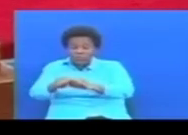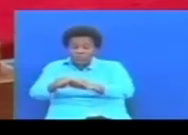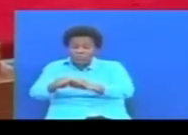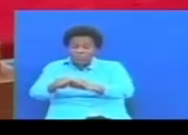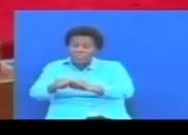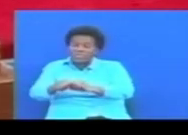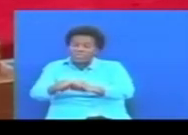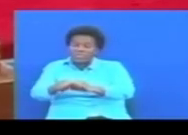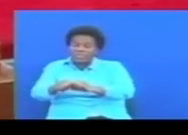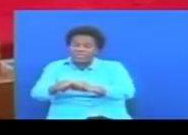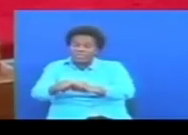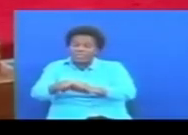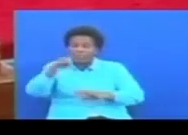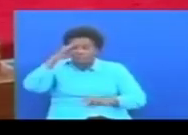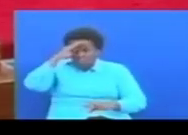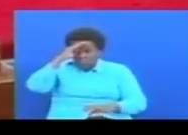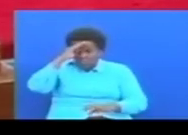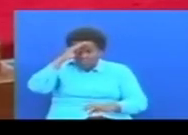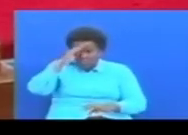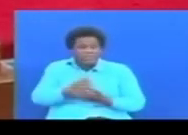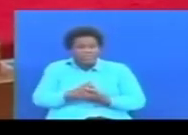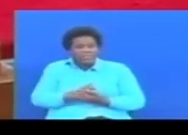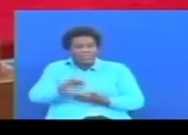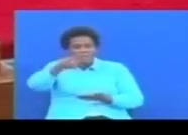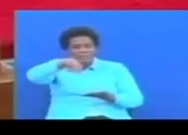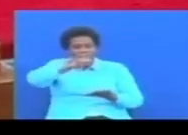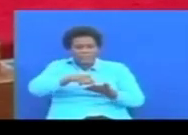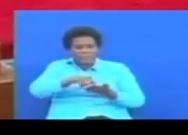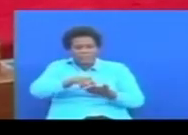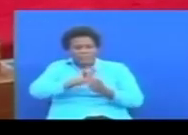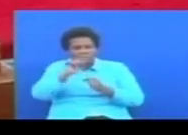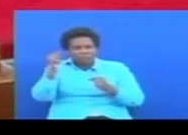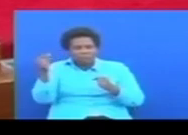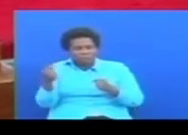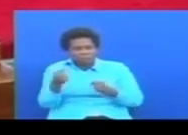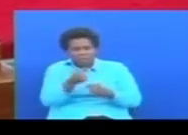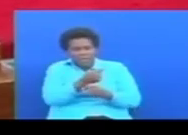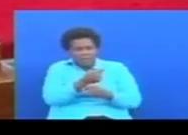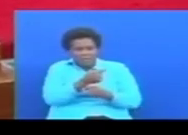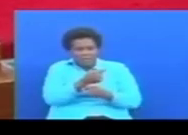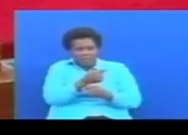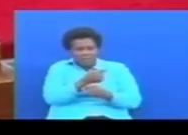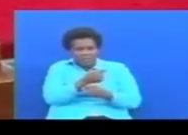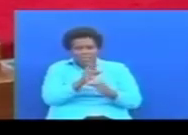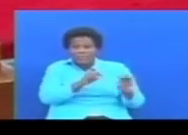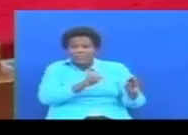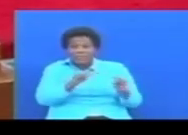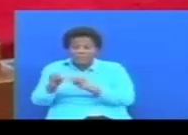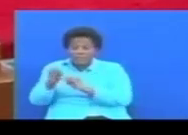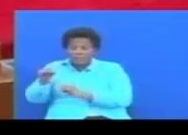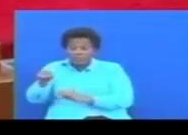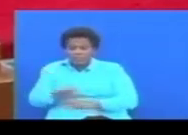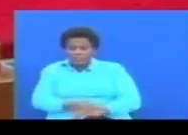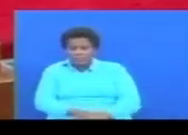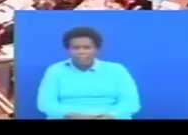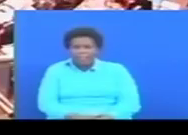Magharibi B katika mkoa wa Mjini Magharibi zitahamishiwa kutoka kituo cha Mazizini na kwenda Chukwani.